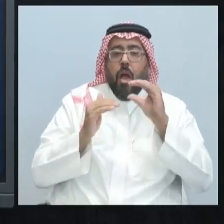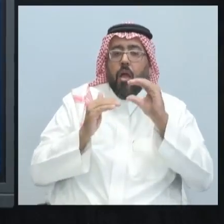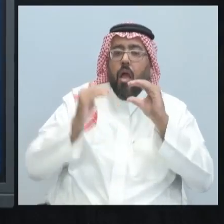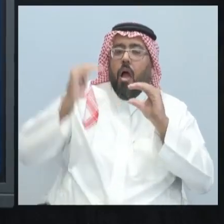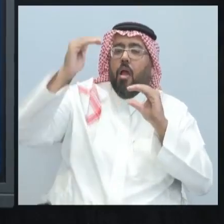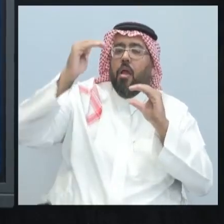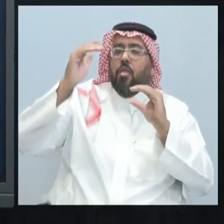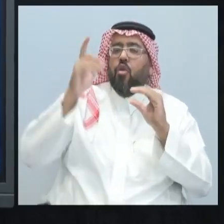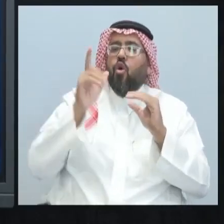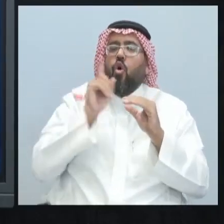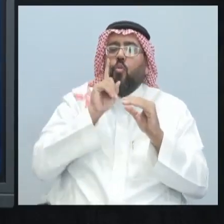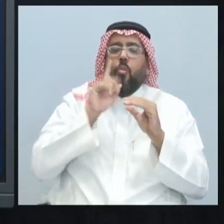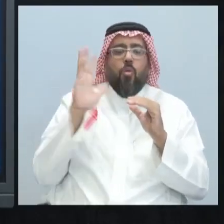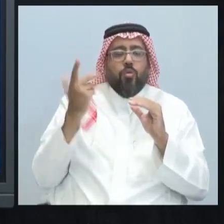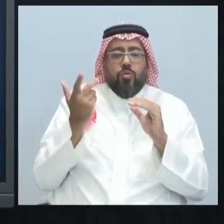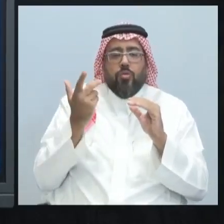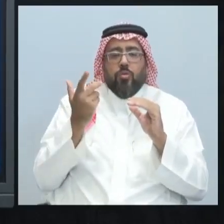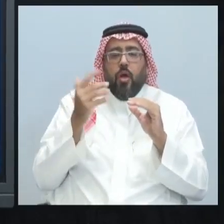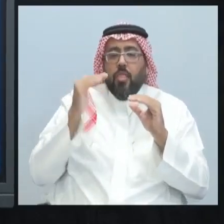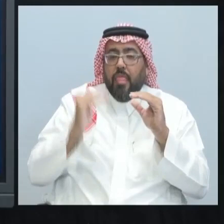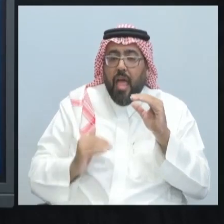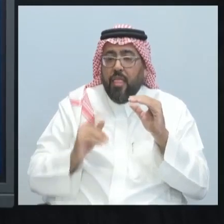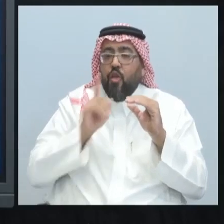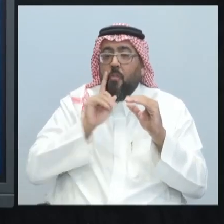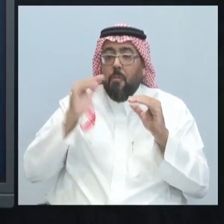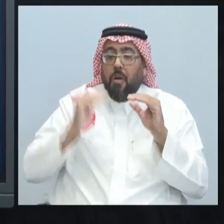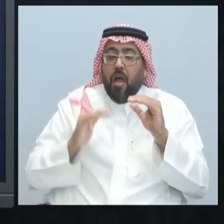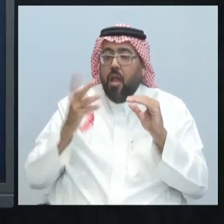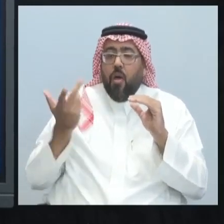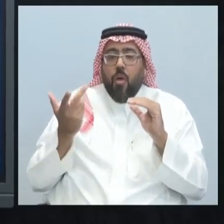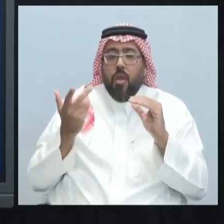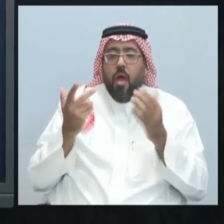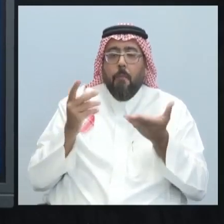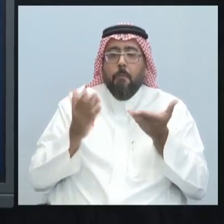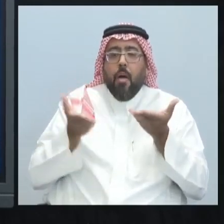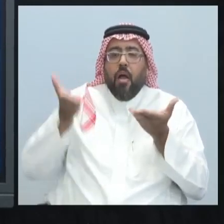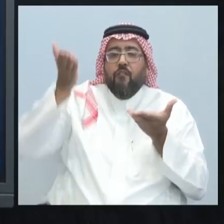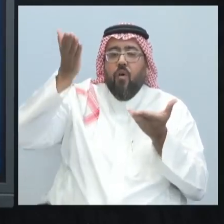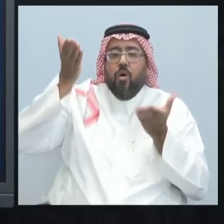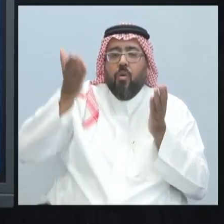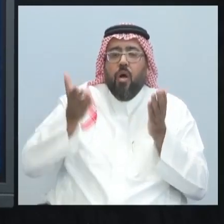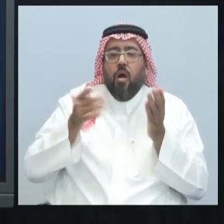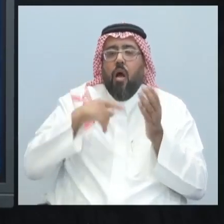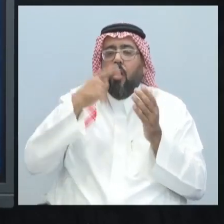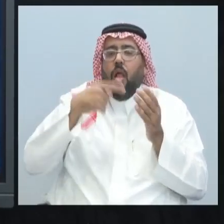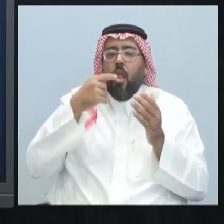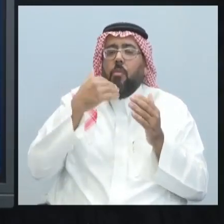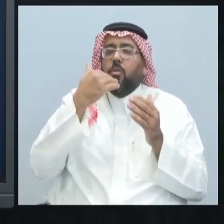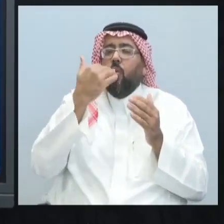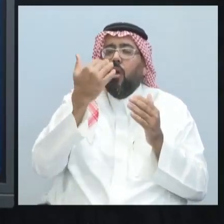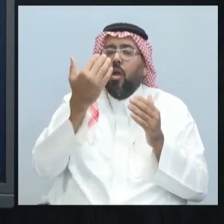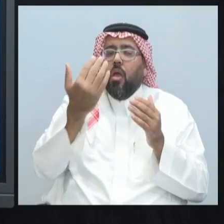ممتاز وايضا جميل وايضا لا شك اننا لو تحدثنا واطل